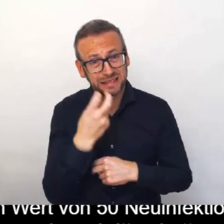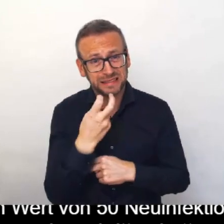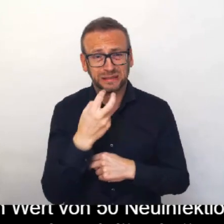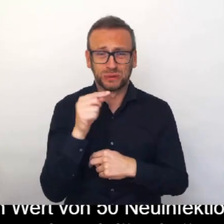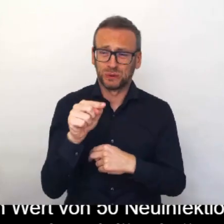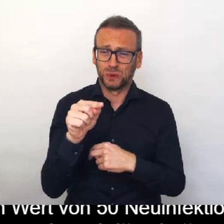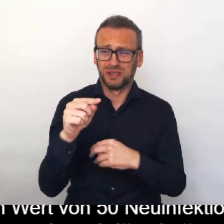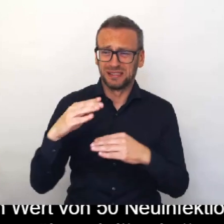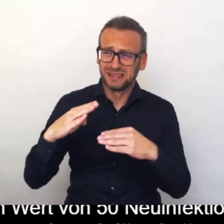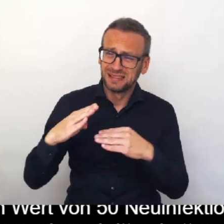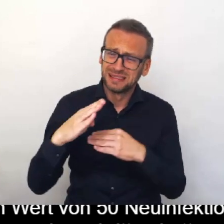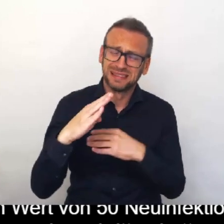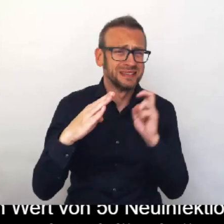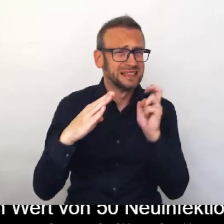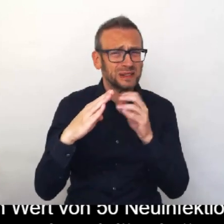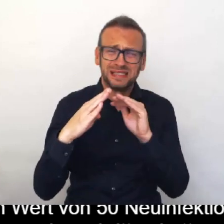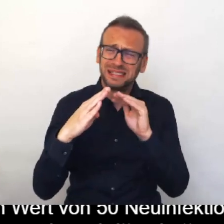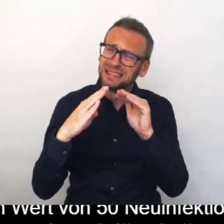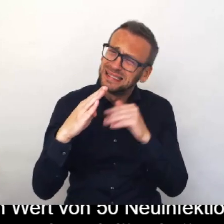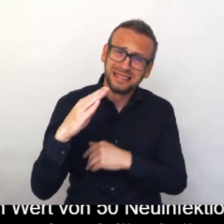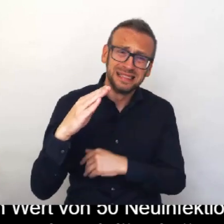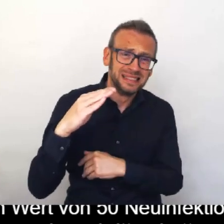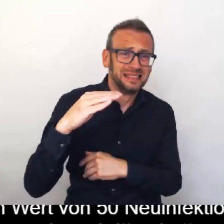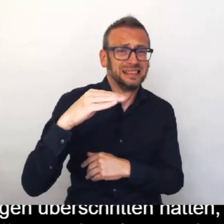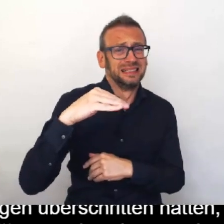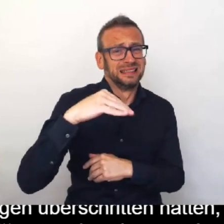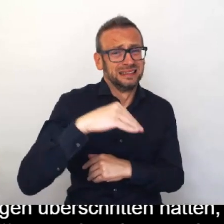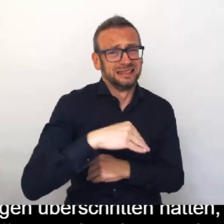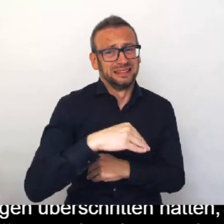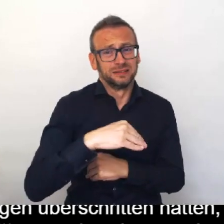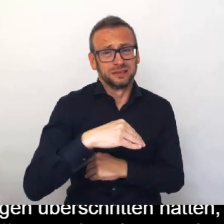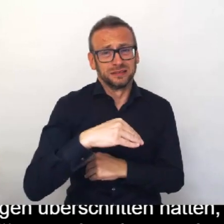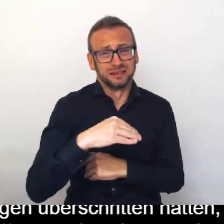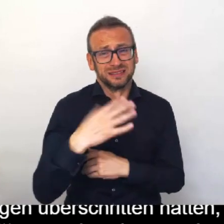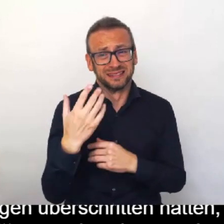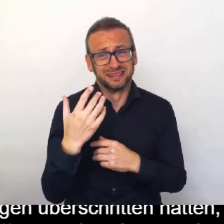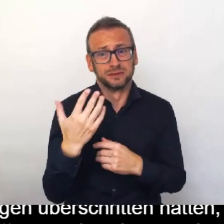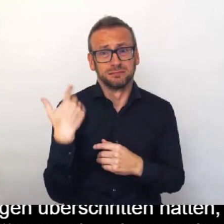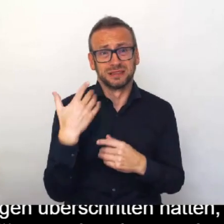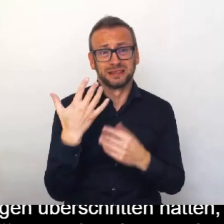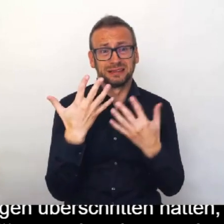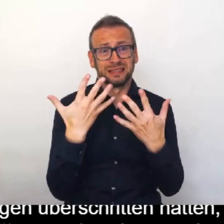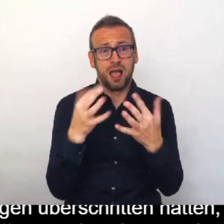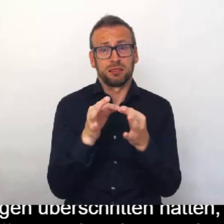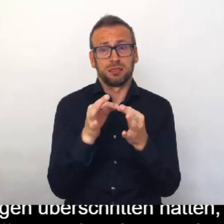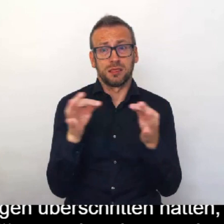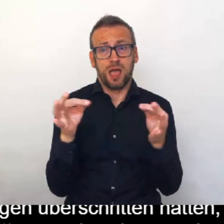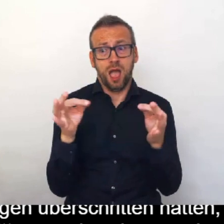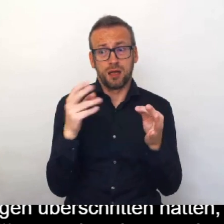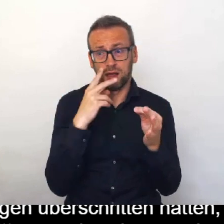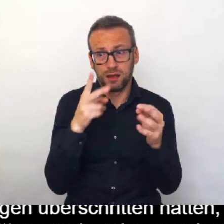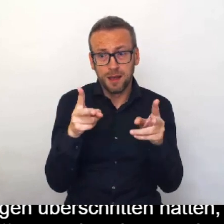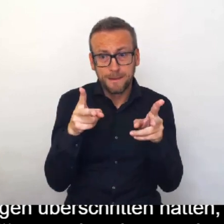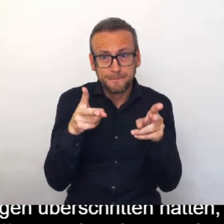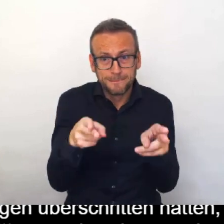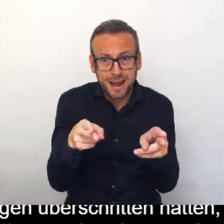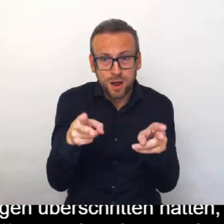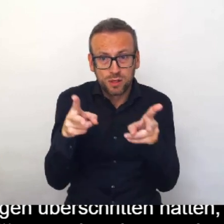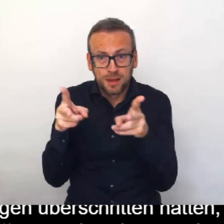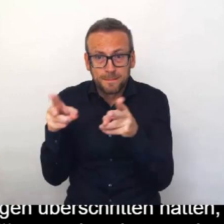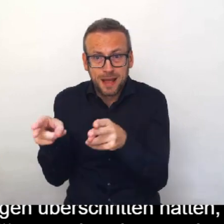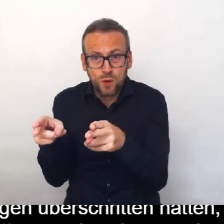Kreisverwaltungsbehörde, der Landrat von Berchtesgadener Land ergriffen hat, begrüßen wir. Die waren richtig und